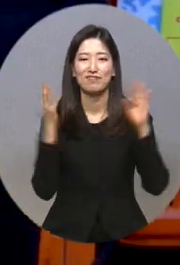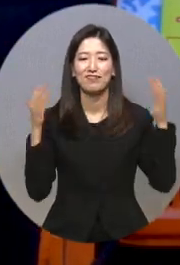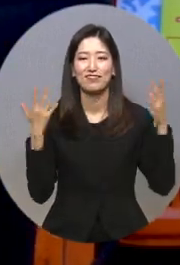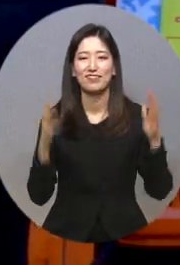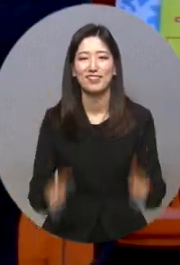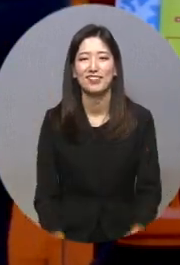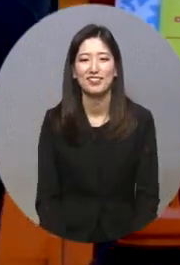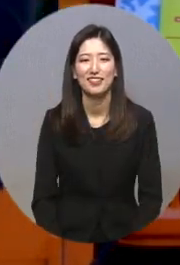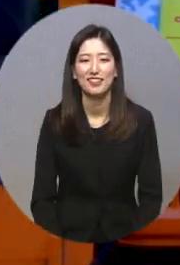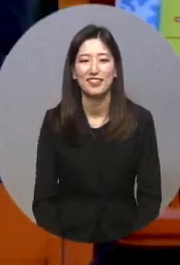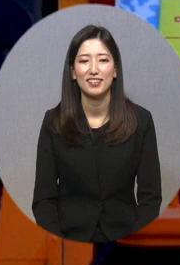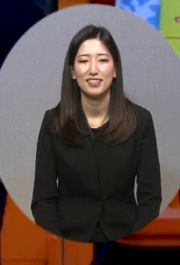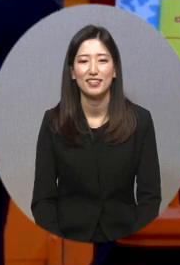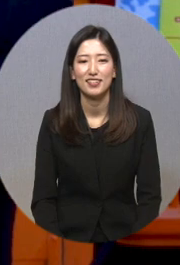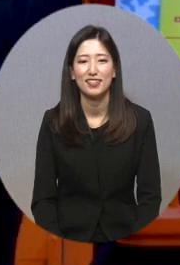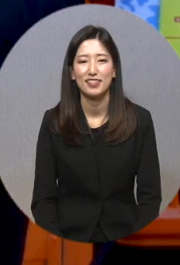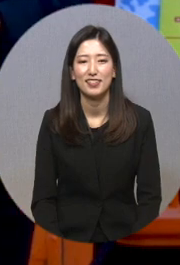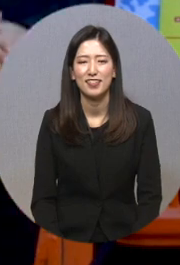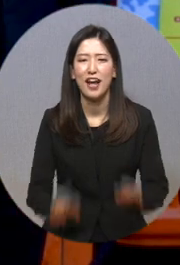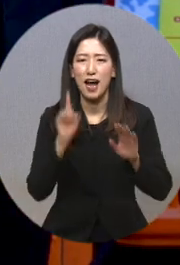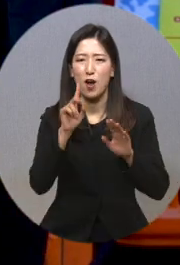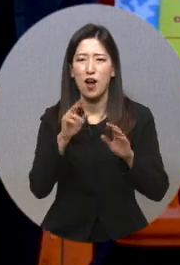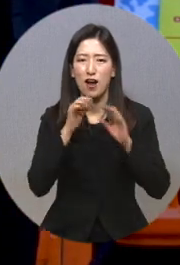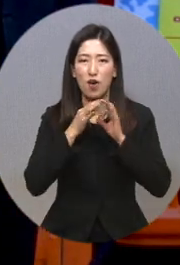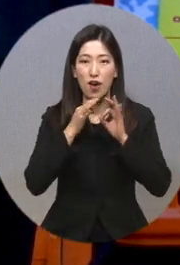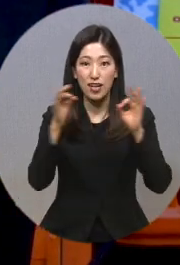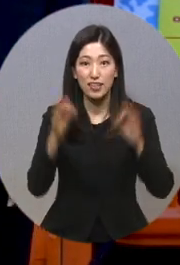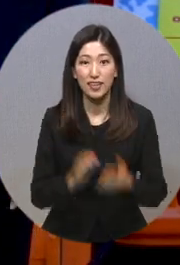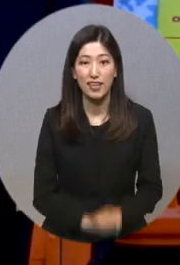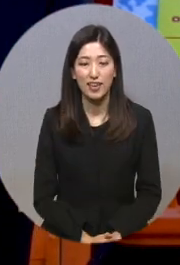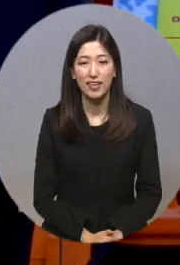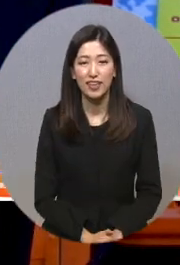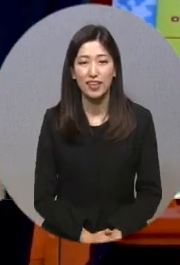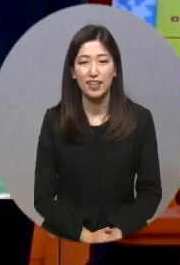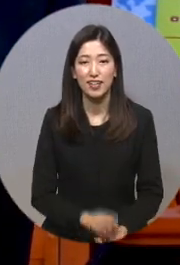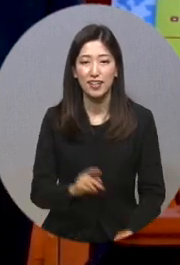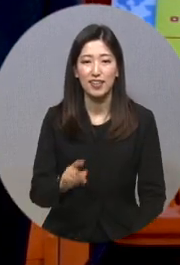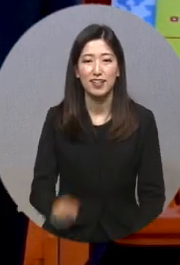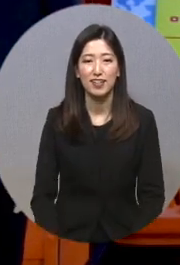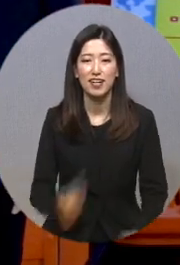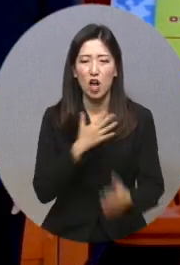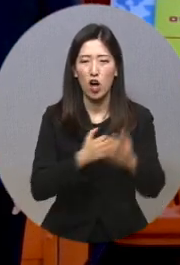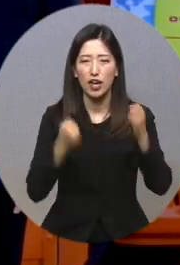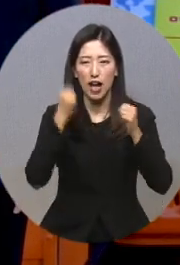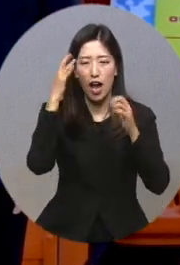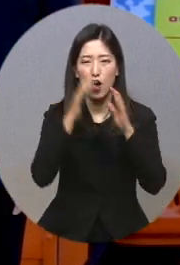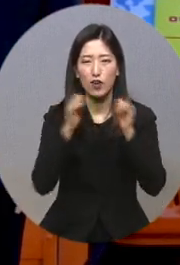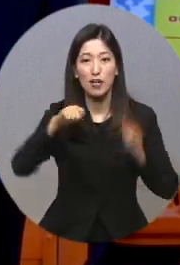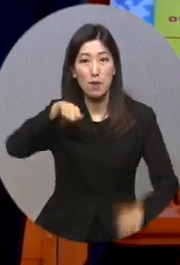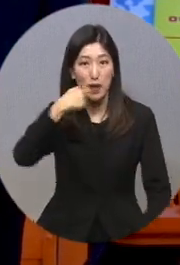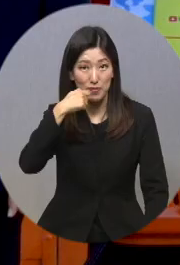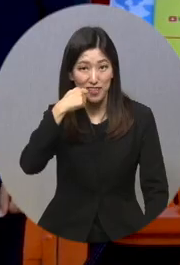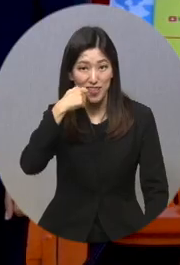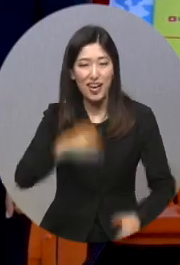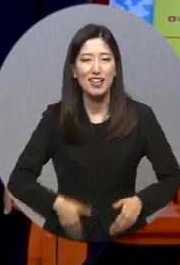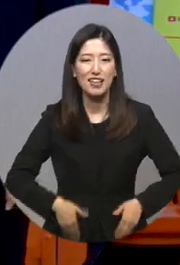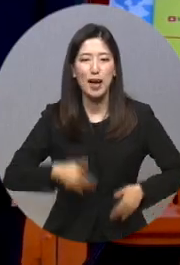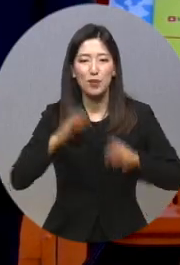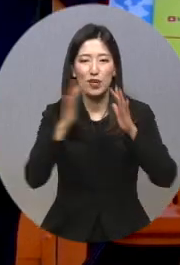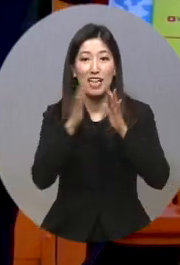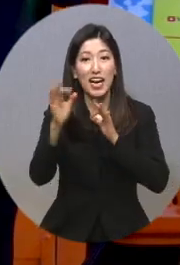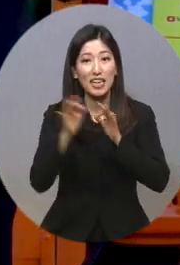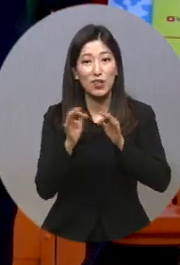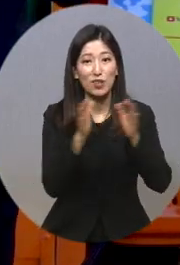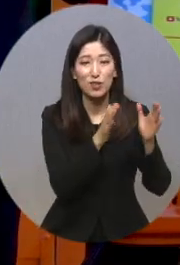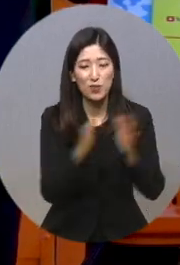자 우리 요거 외치고 시작해야지 기회를 네. 받을 수가 있어요. 네. 외칩니다. 건강한 한국인의 밥상은